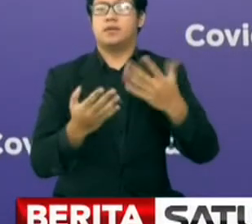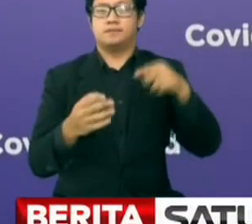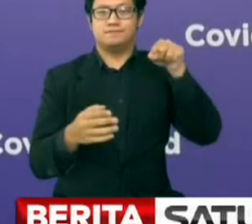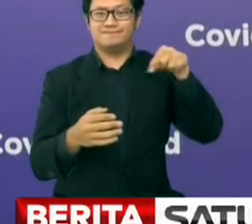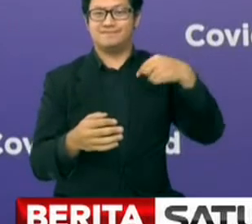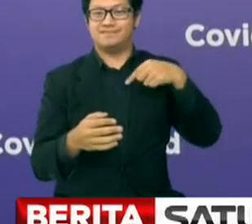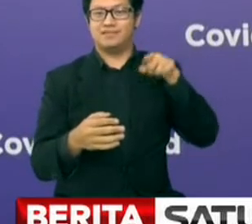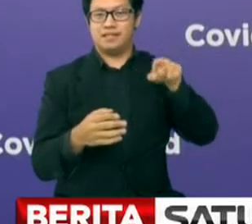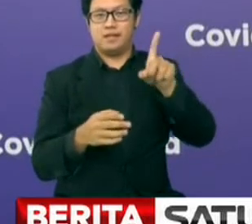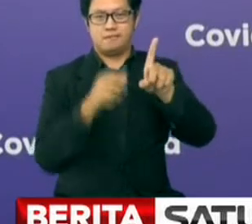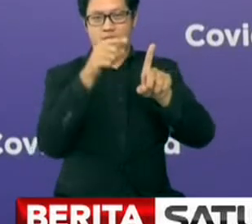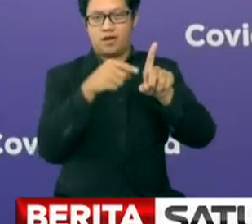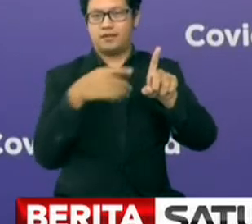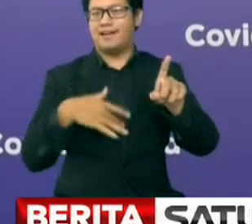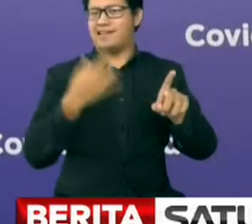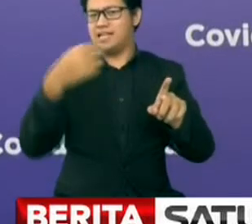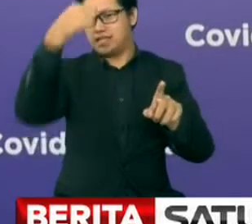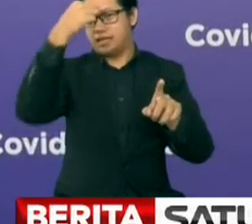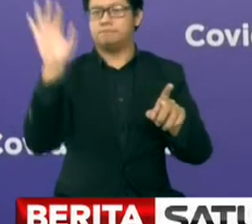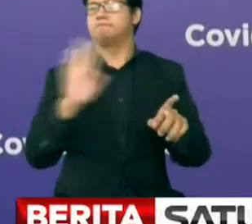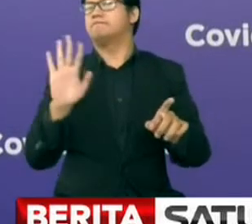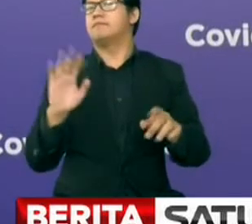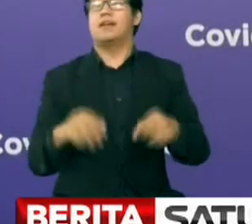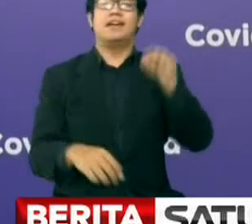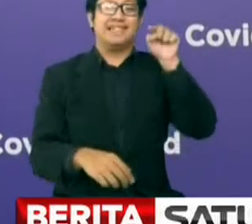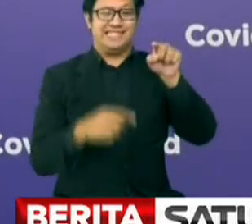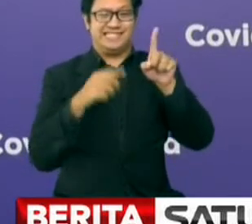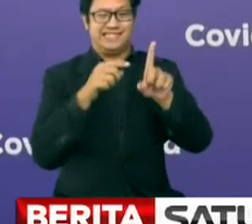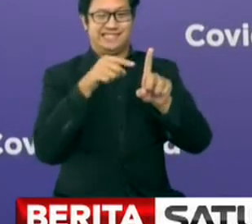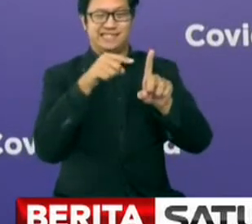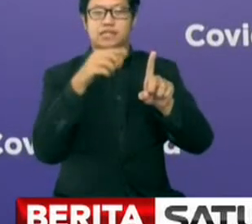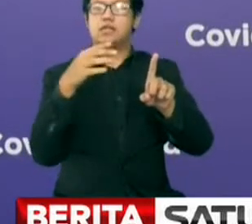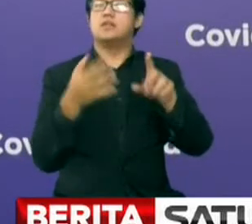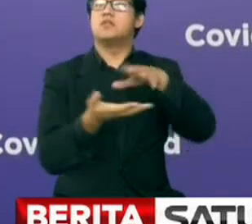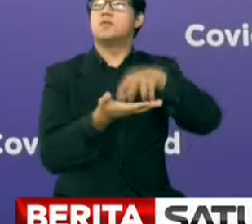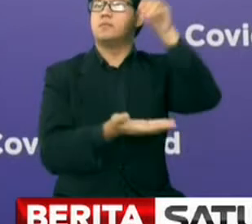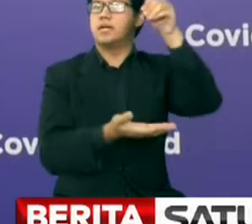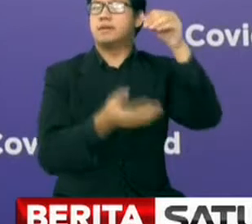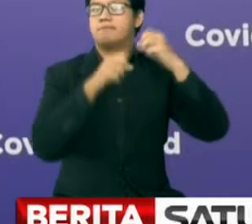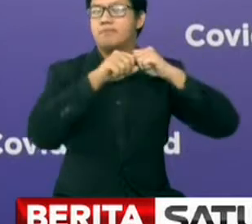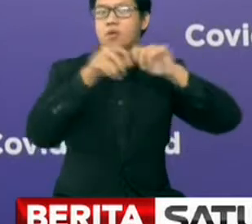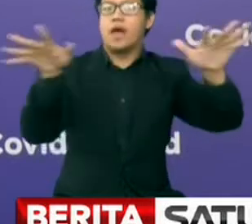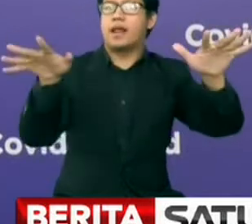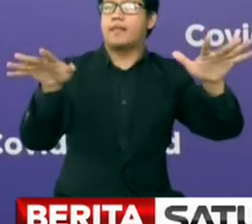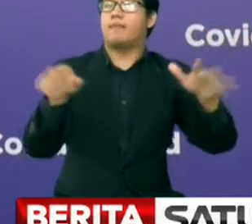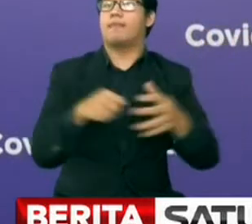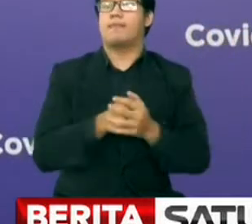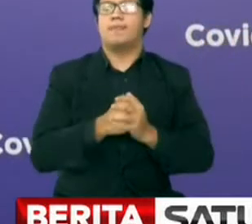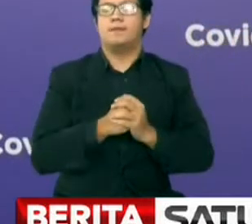merasakan sakit Nah inilah yang kemudian menjadi sumber penularan di tengah-tengah kita